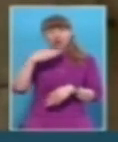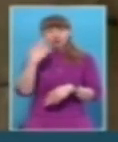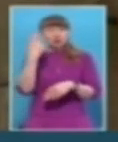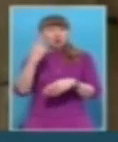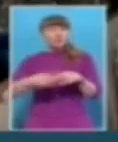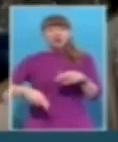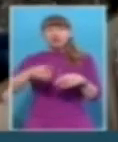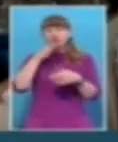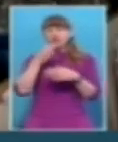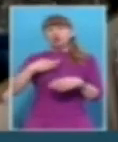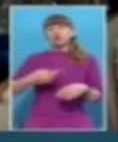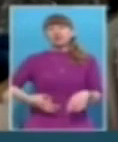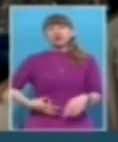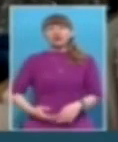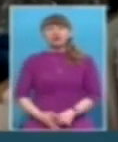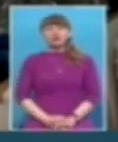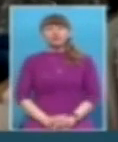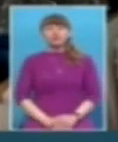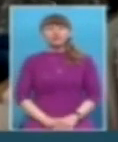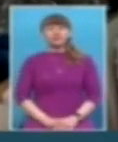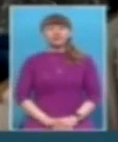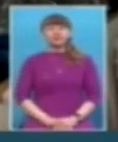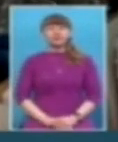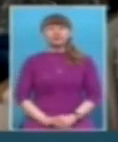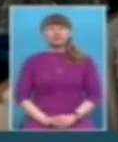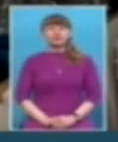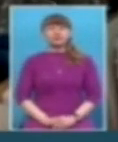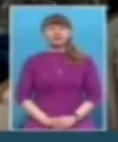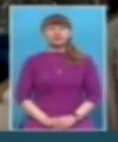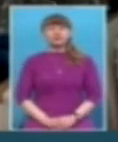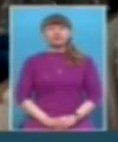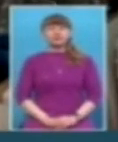сыновей, простых солдат. Айнура Байгужина, Иманбек Нургали, телеканал «Костанай».